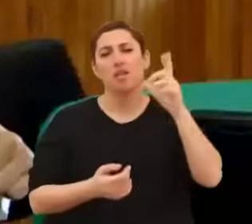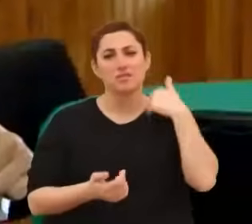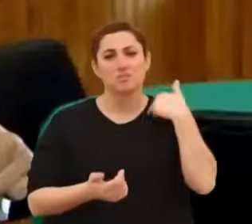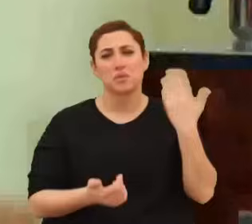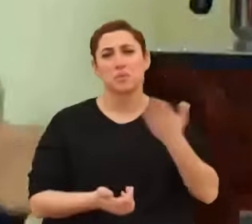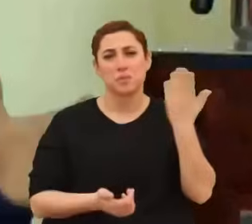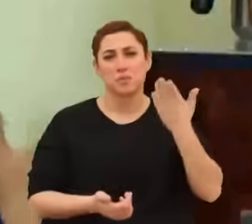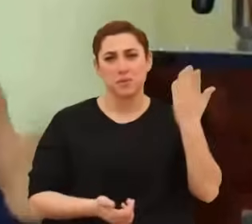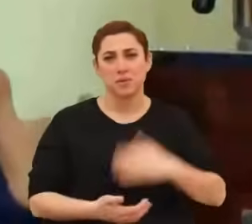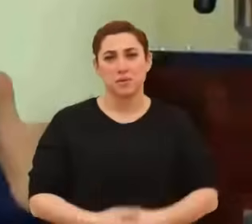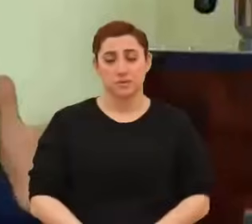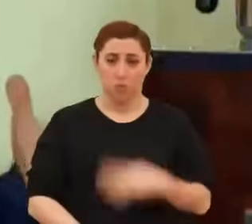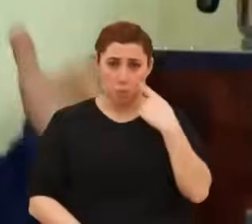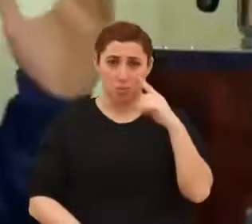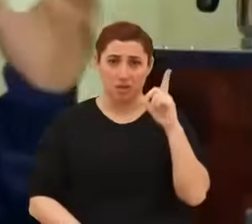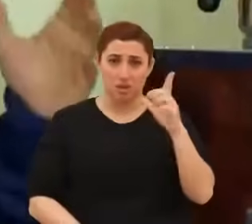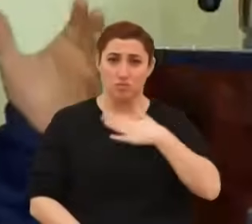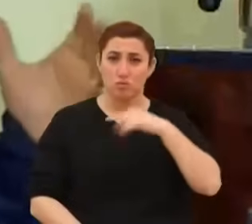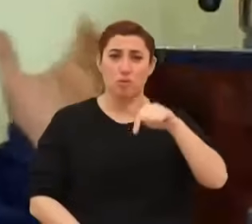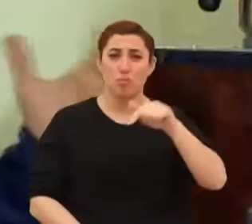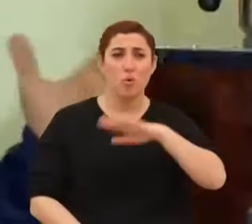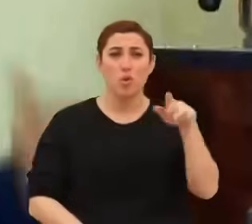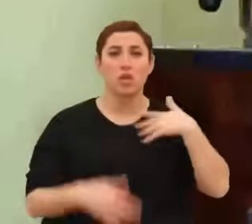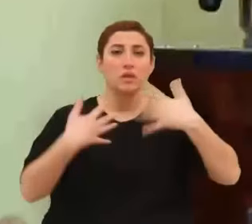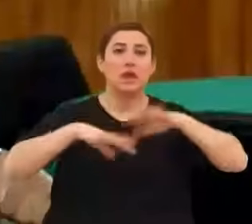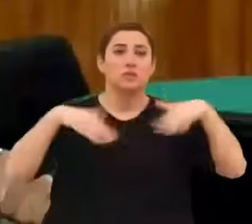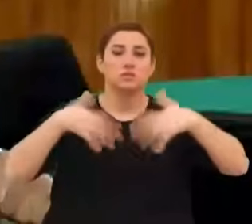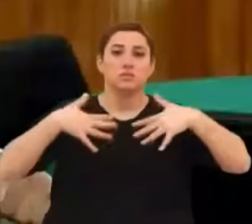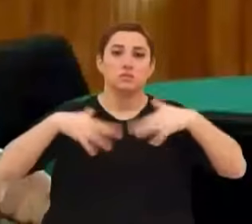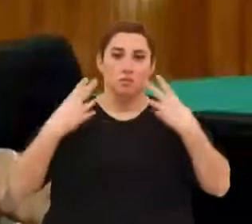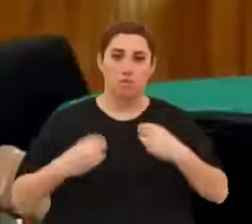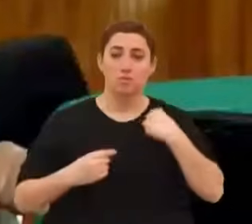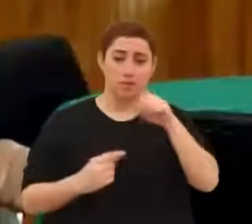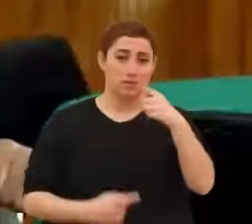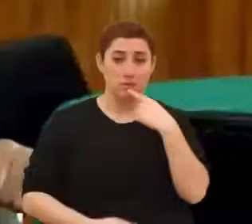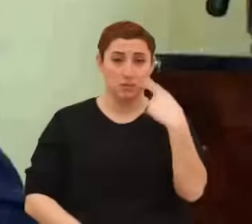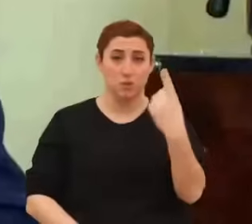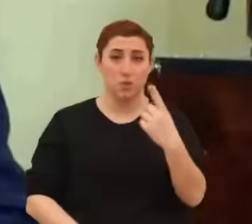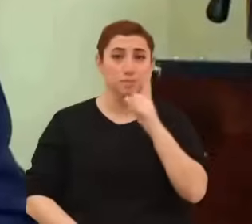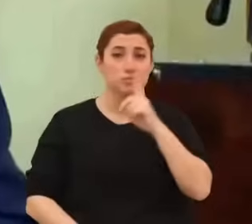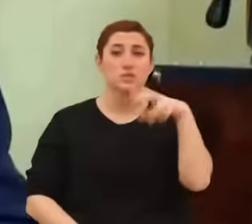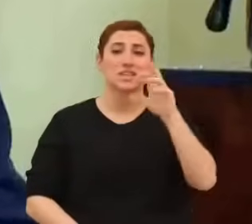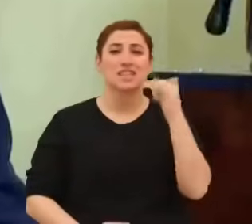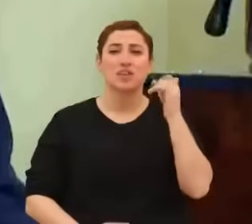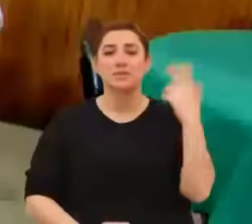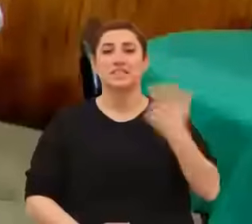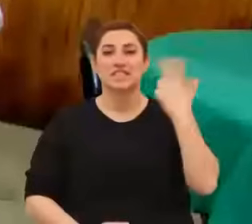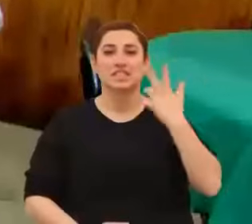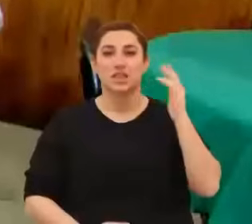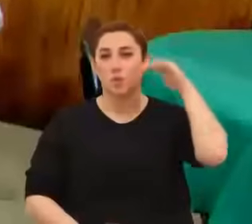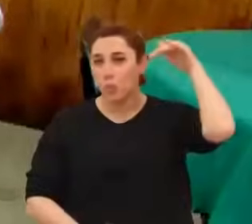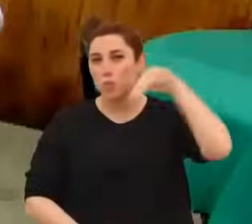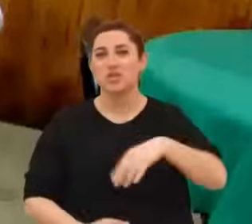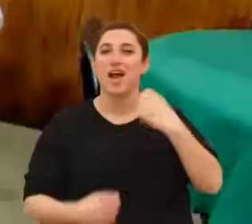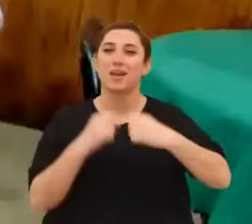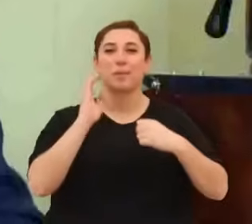ya. Göreceksin. Önümde böyle var ya, tir tir titriyorlar. Yani sana şöyle söyleyeyim. 180 kilometre hızlan, yokuş